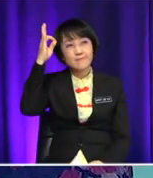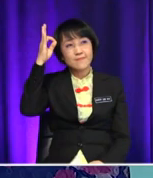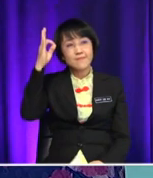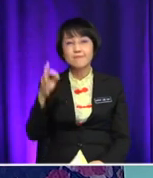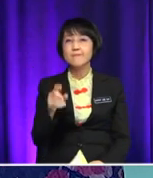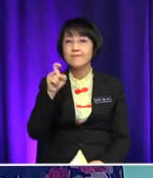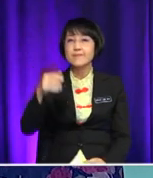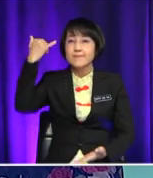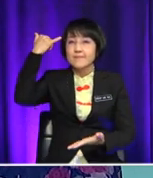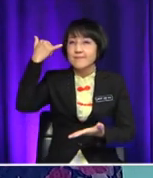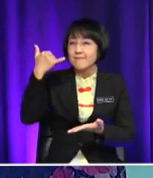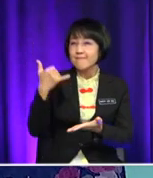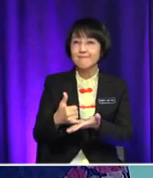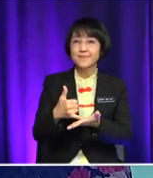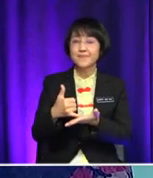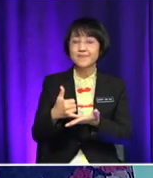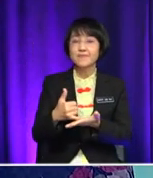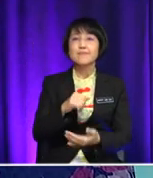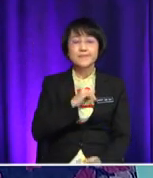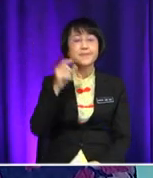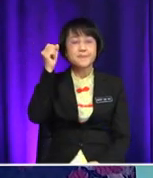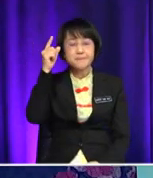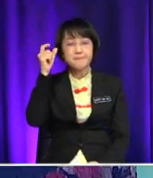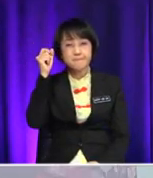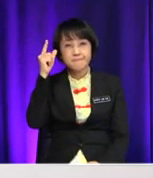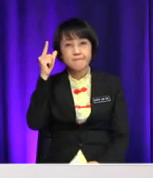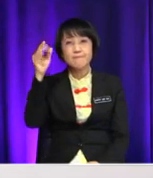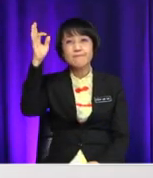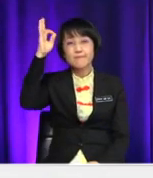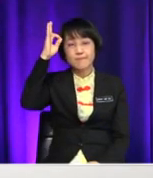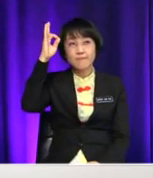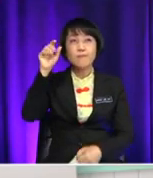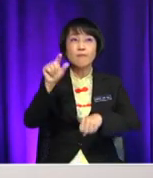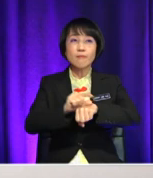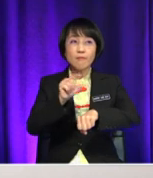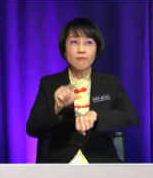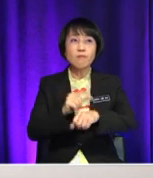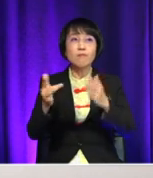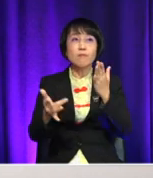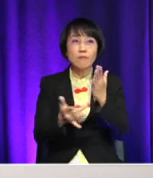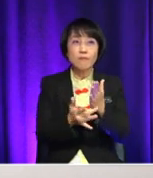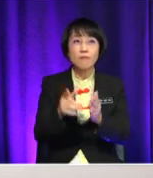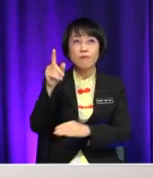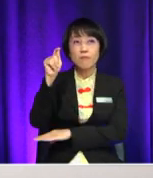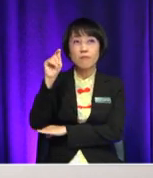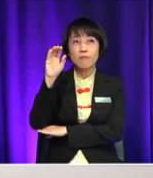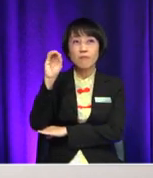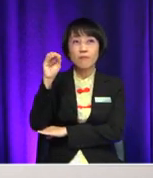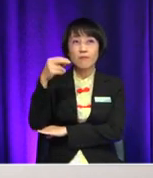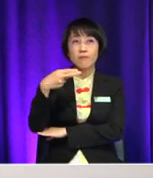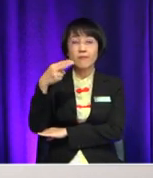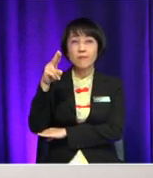Yakin sekarang nih saya paham Faiz sedang mengaplikasikan teknik tahu Cokek maknanya